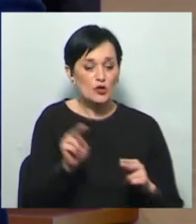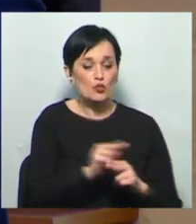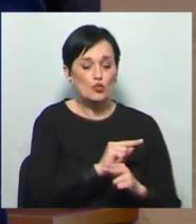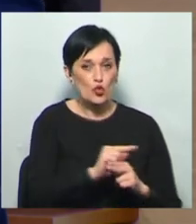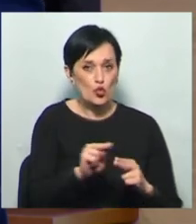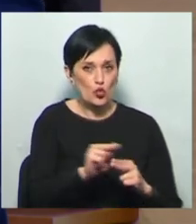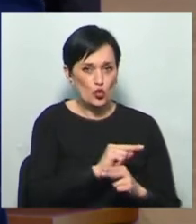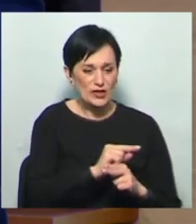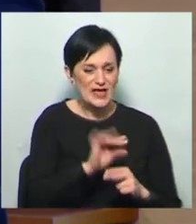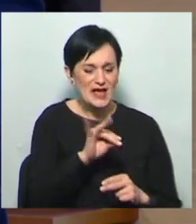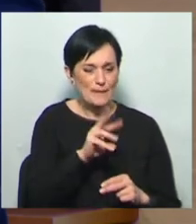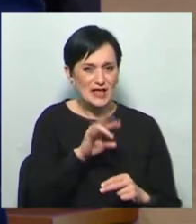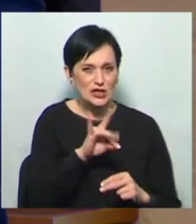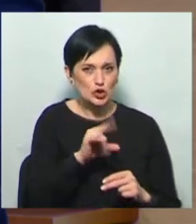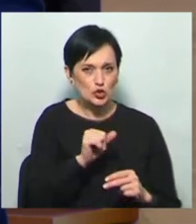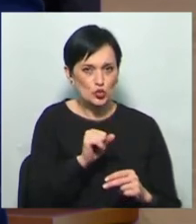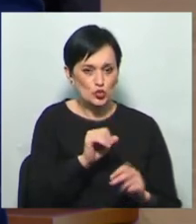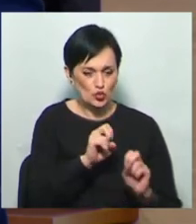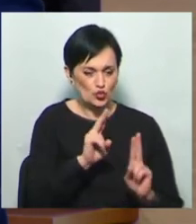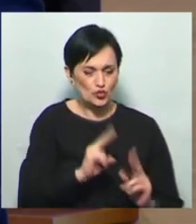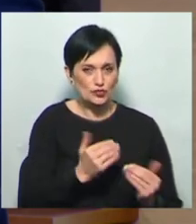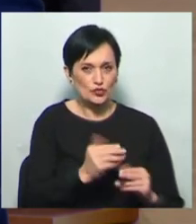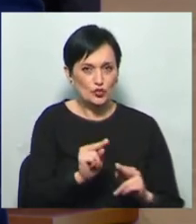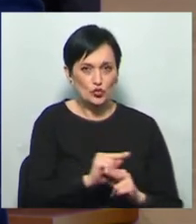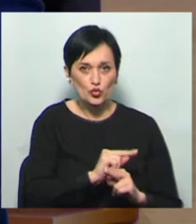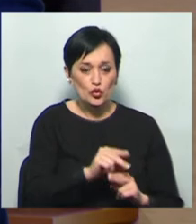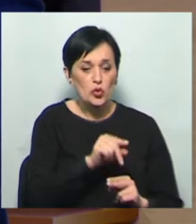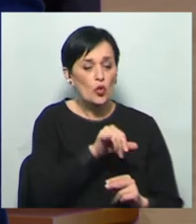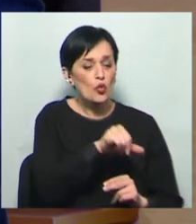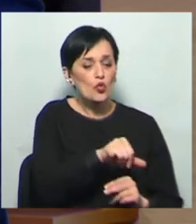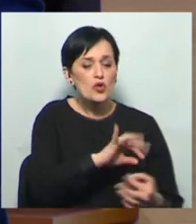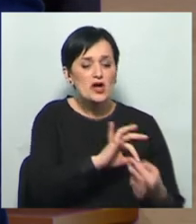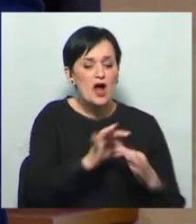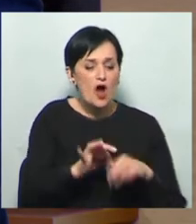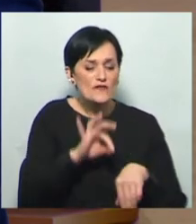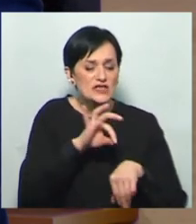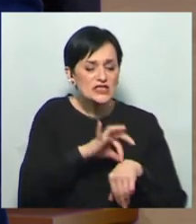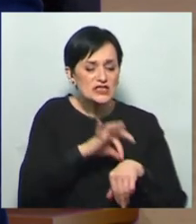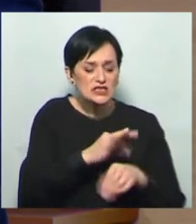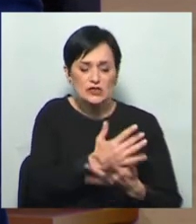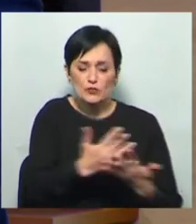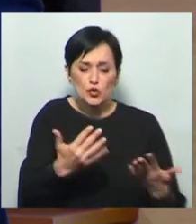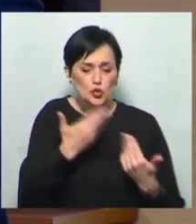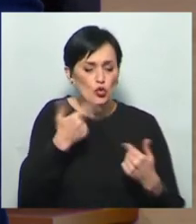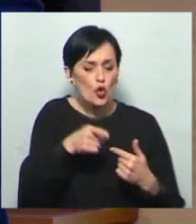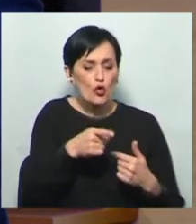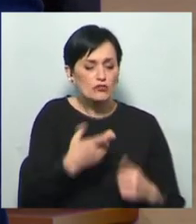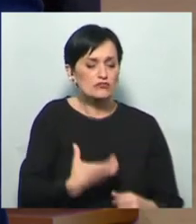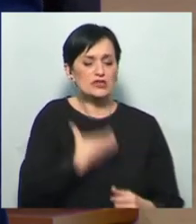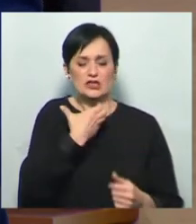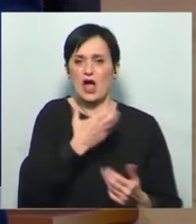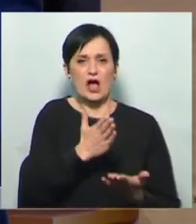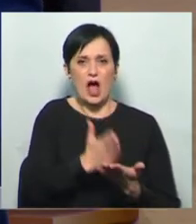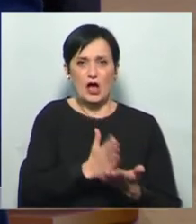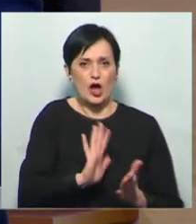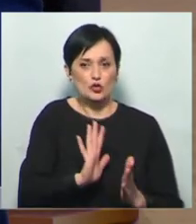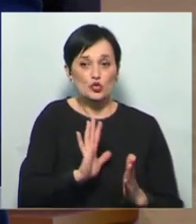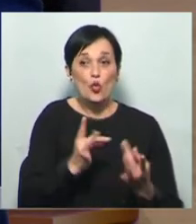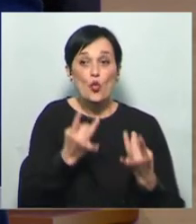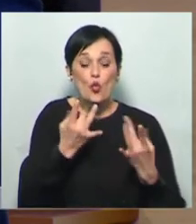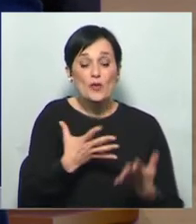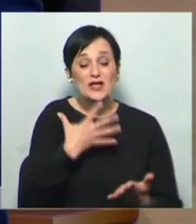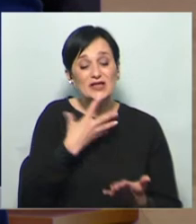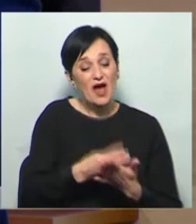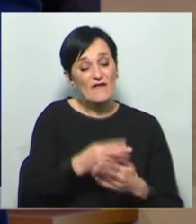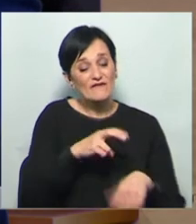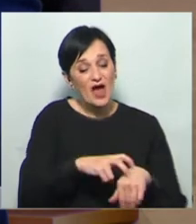მკურნალობა და აქვს გარკვეული სიმპტომები. საგანგაშოა კარაფედი არ არის, უბრალოდ თავის